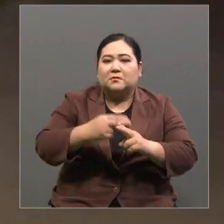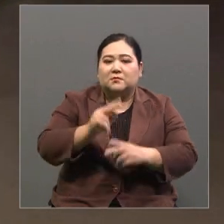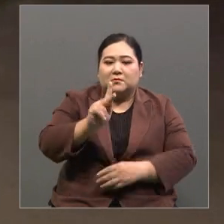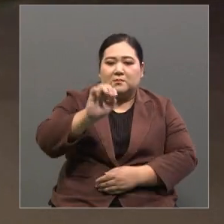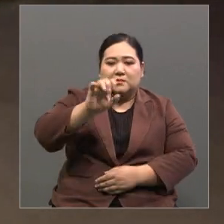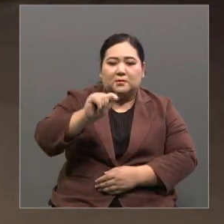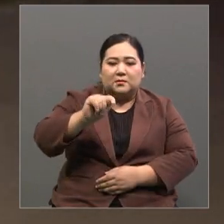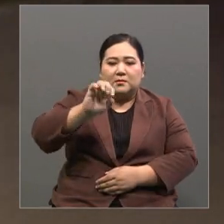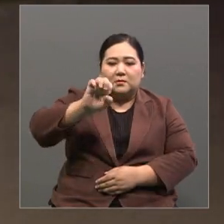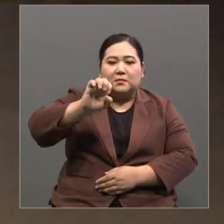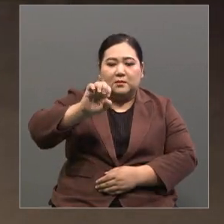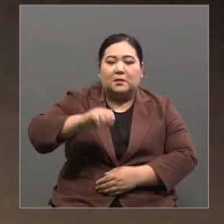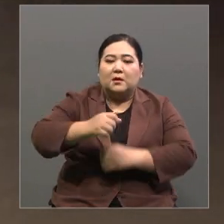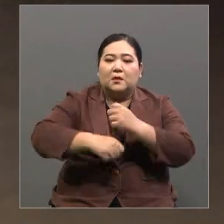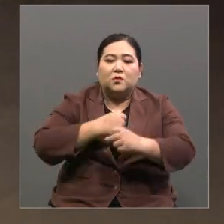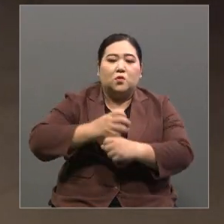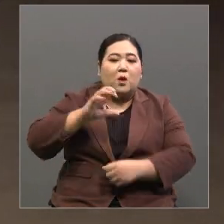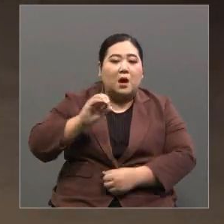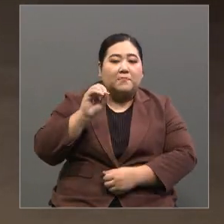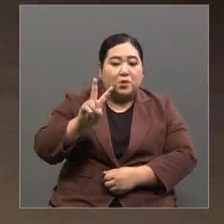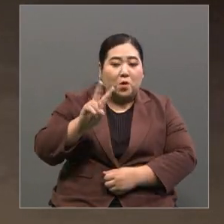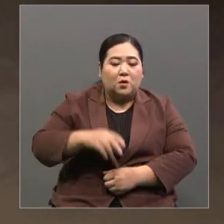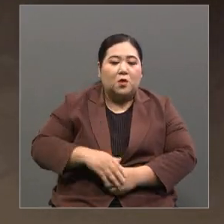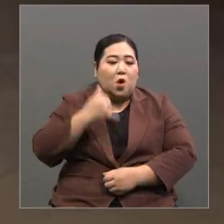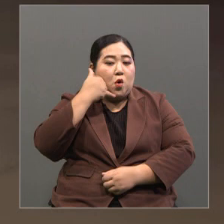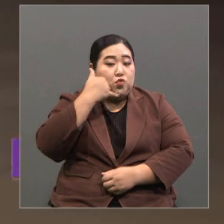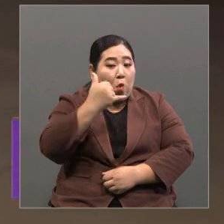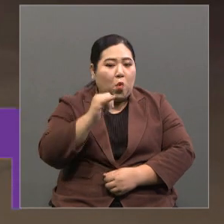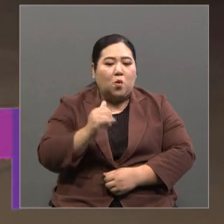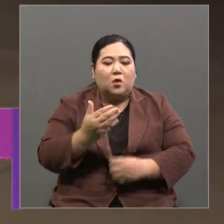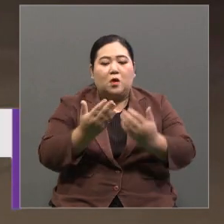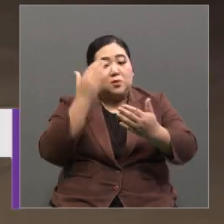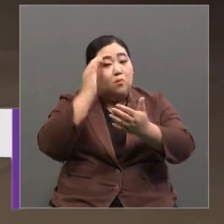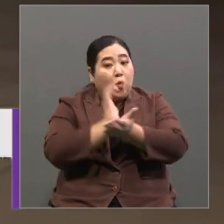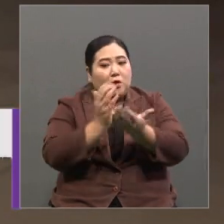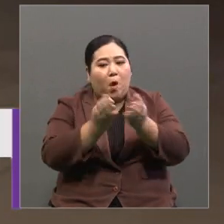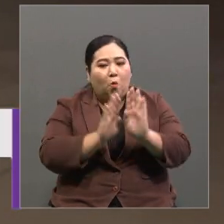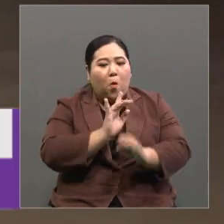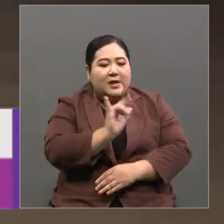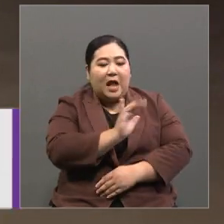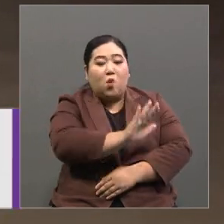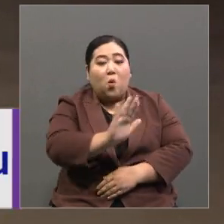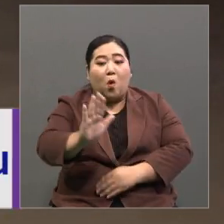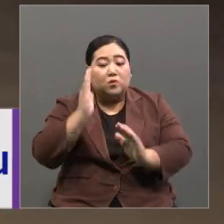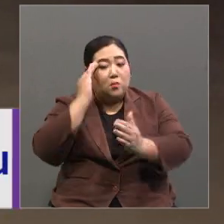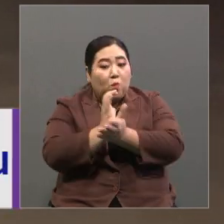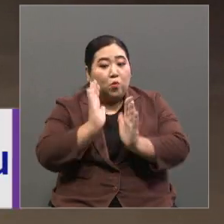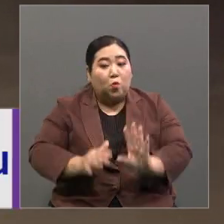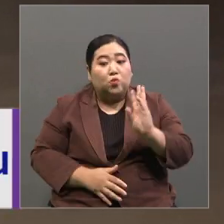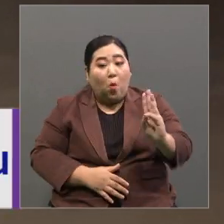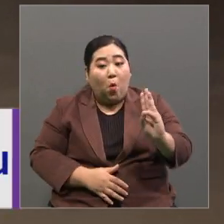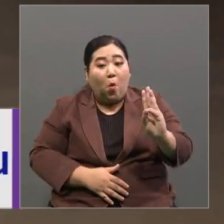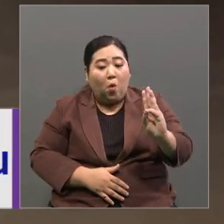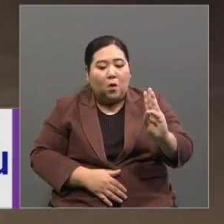ธีอายุ52ปีค่ะเขาเนี่ยโทรไปหาญาติตำรวจทั้ง6นายเลยนะคะแล้วก็อ้างตัวเป็นรองผู้บัญชา